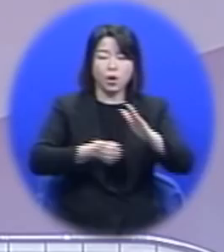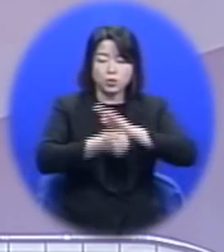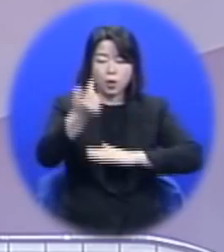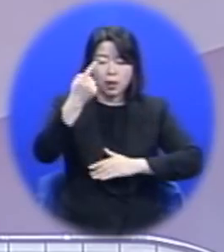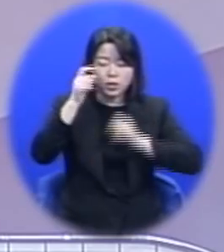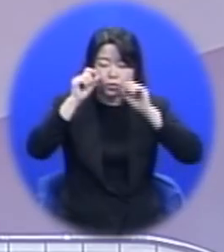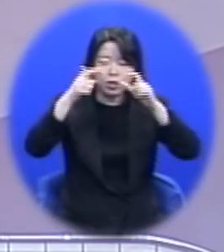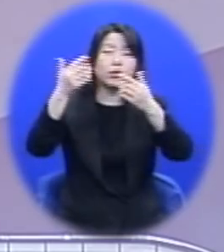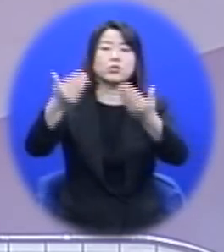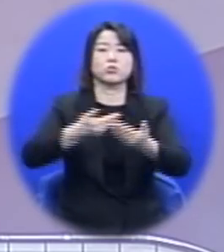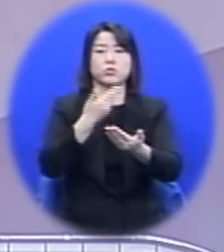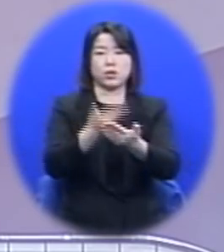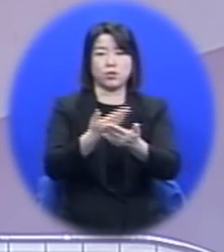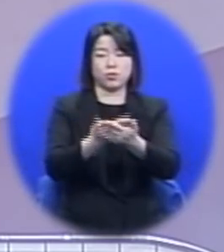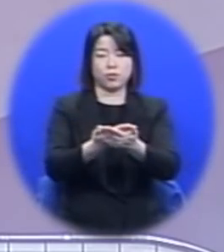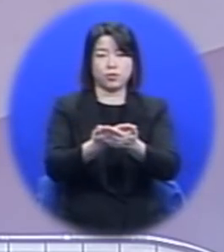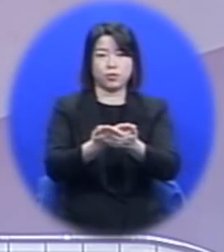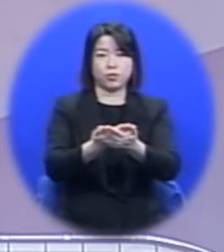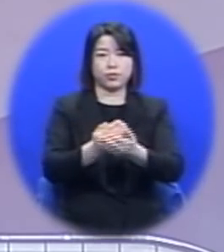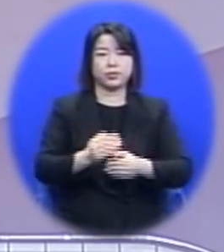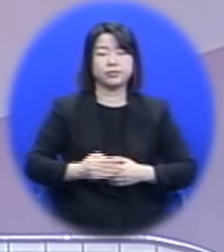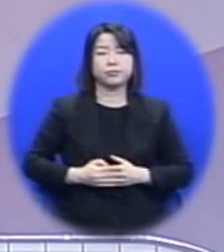열어주세요.